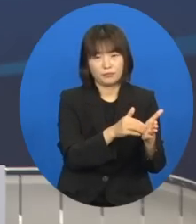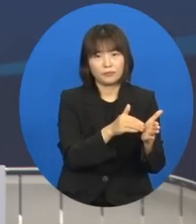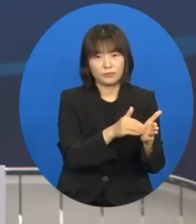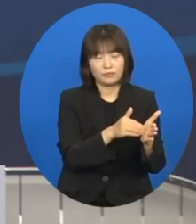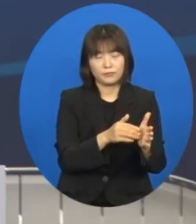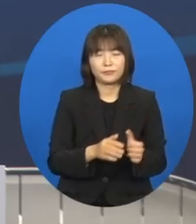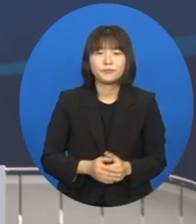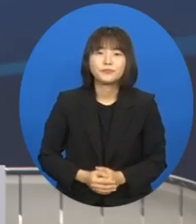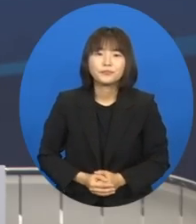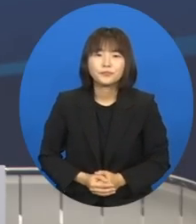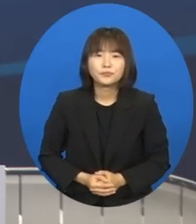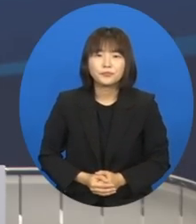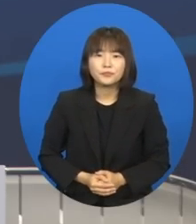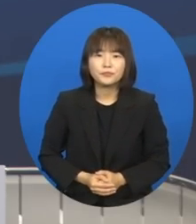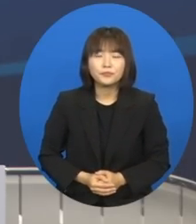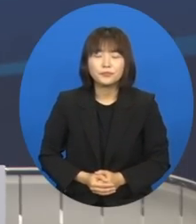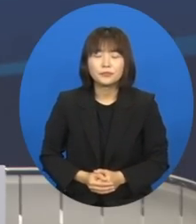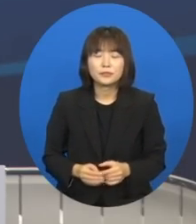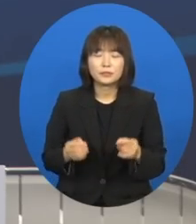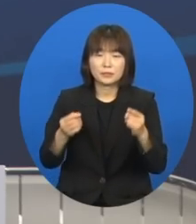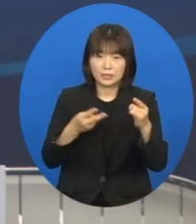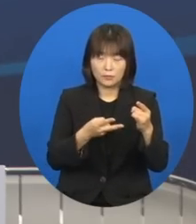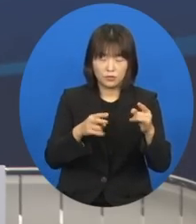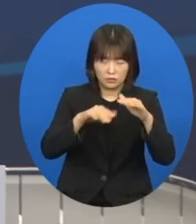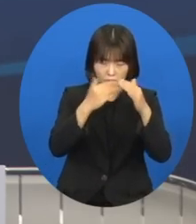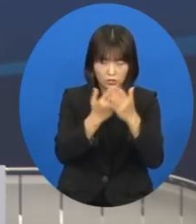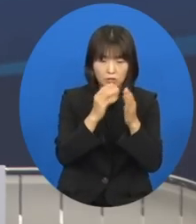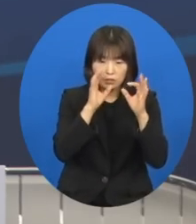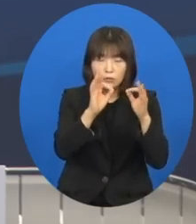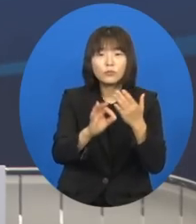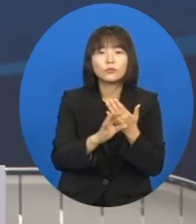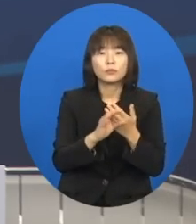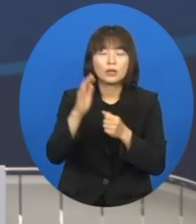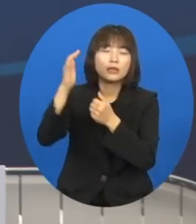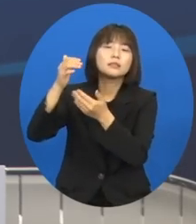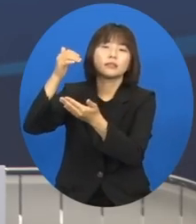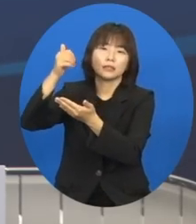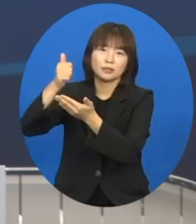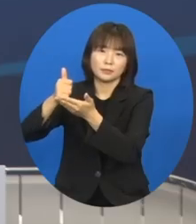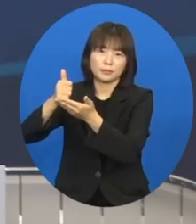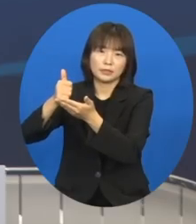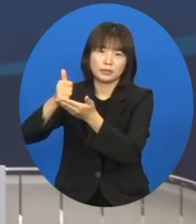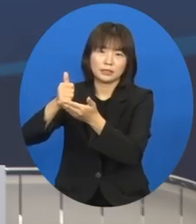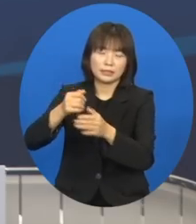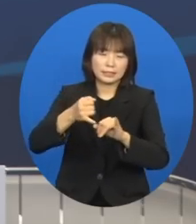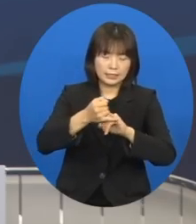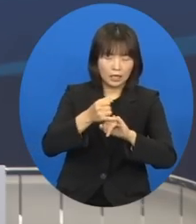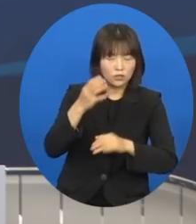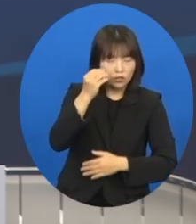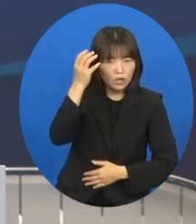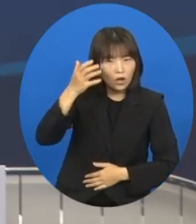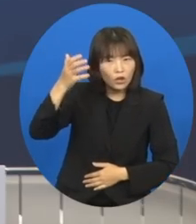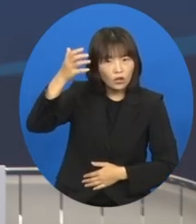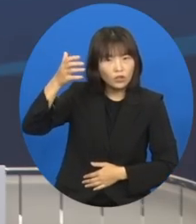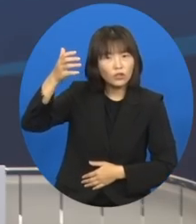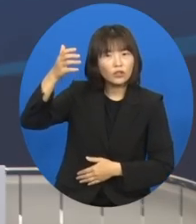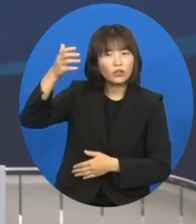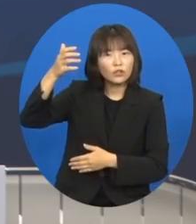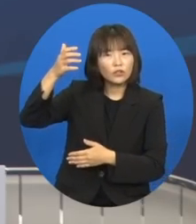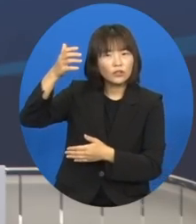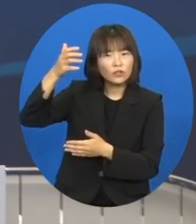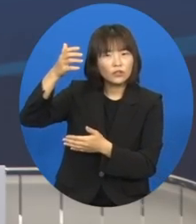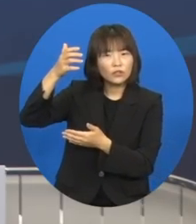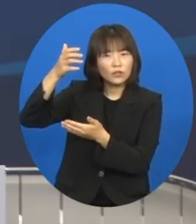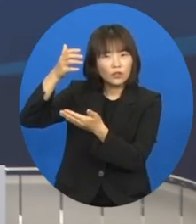잠깐 볼게요. 에베소서 전체를 보면 하나님이 약속의 성령에서